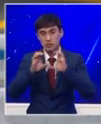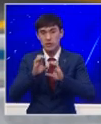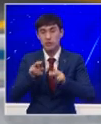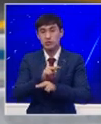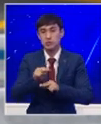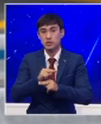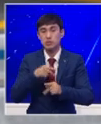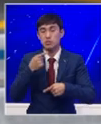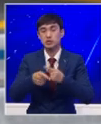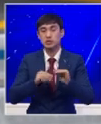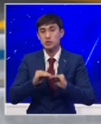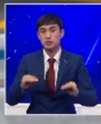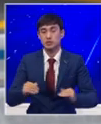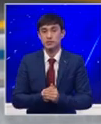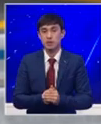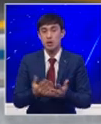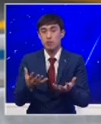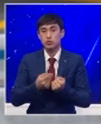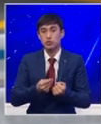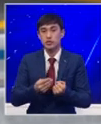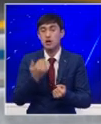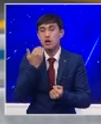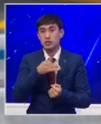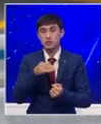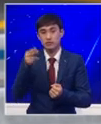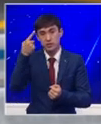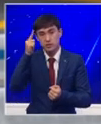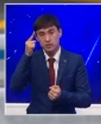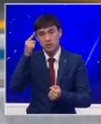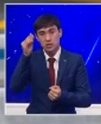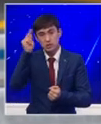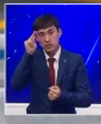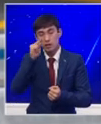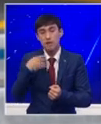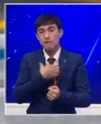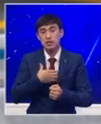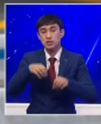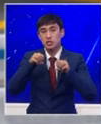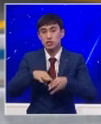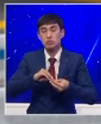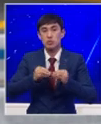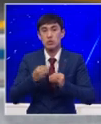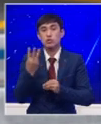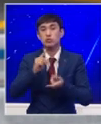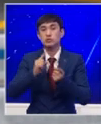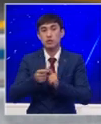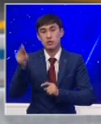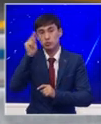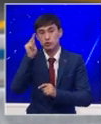воспитания подрастающего поколения получение ими качественных знаний Самое важно решена проблема